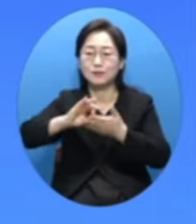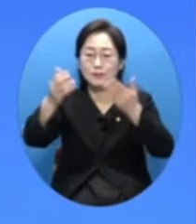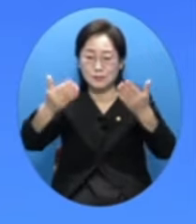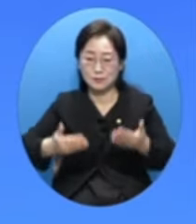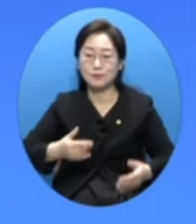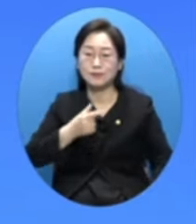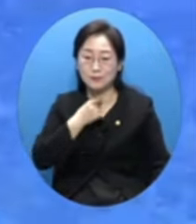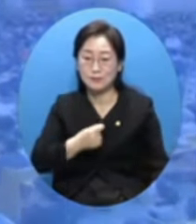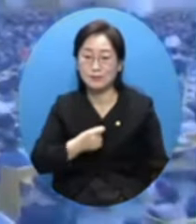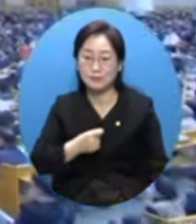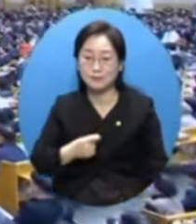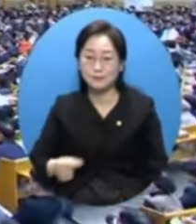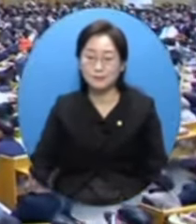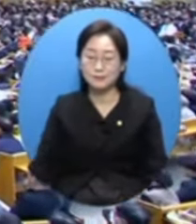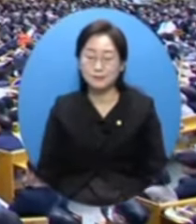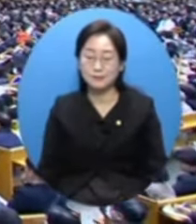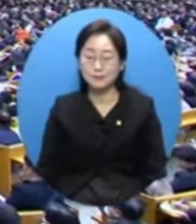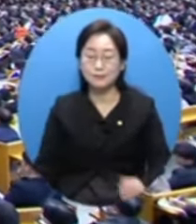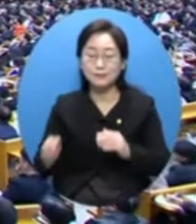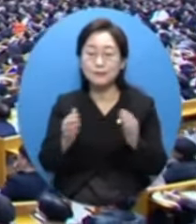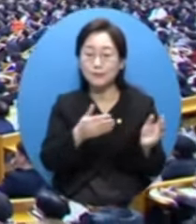원합니다 아멘